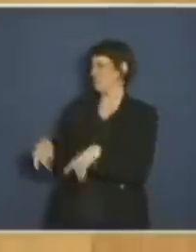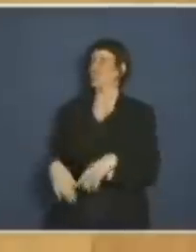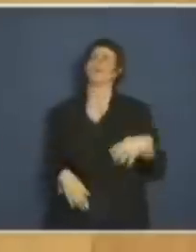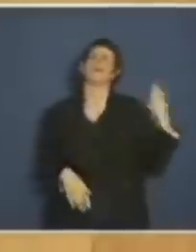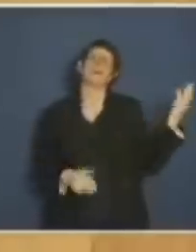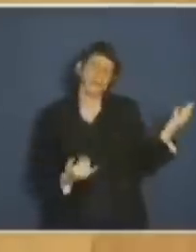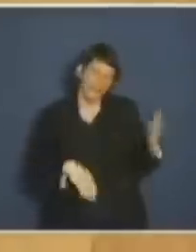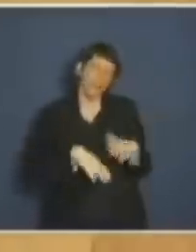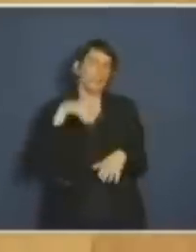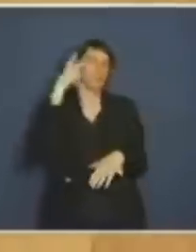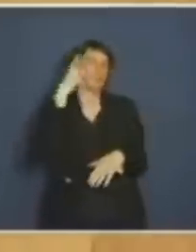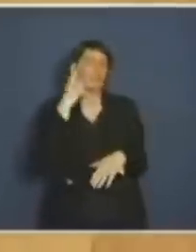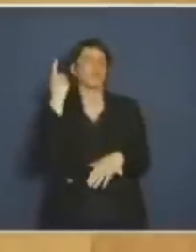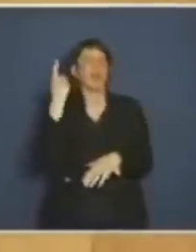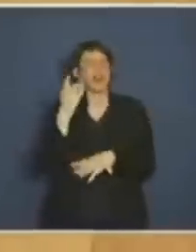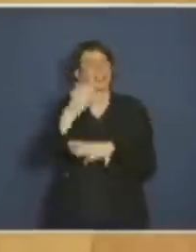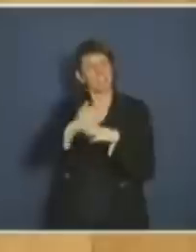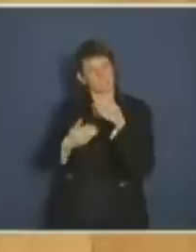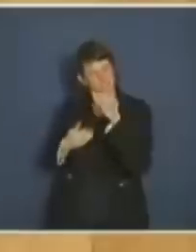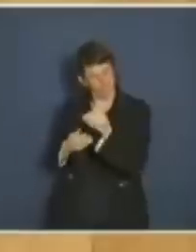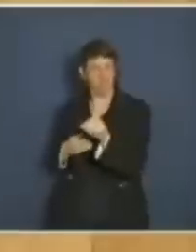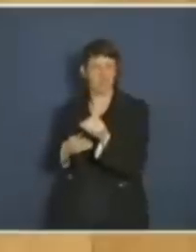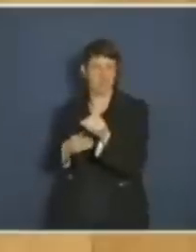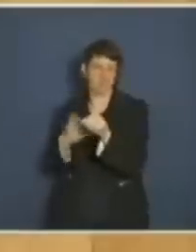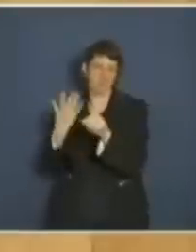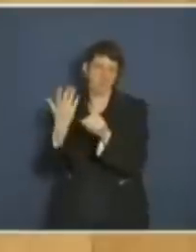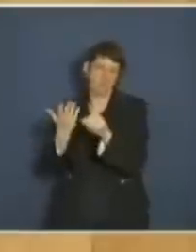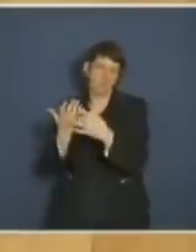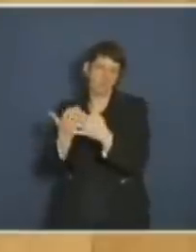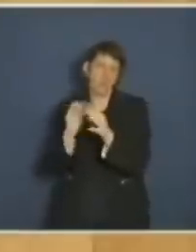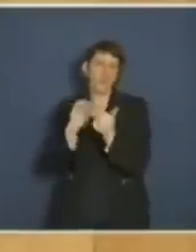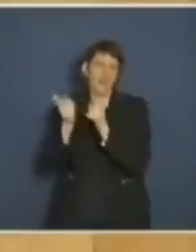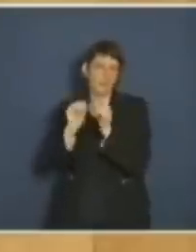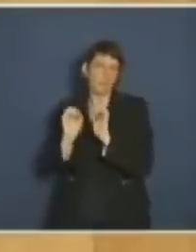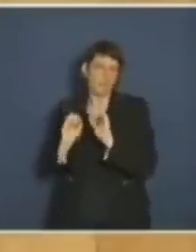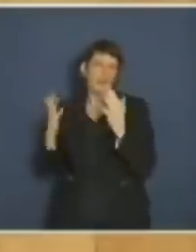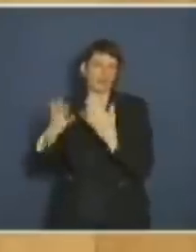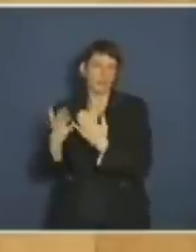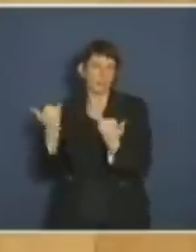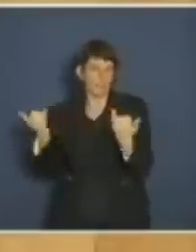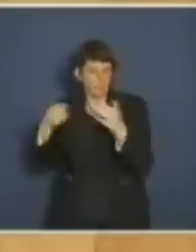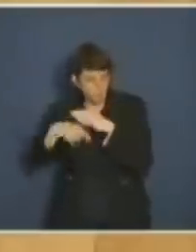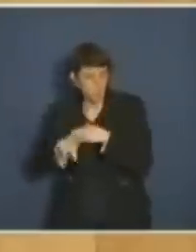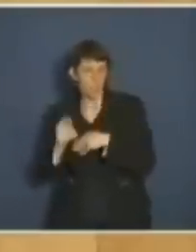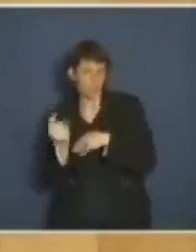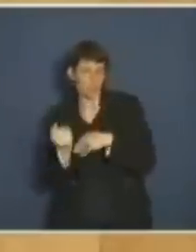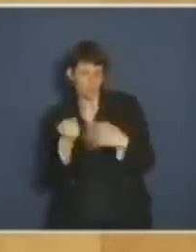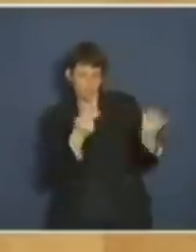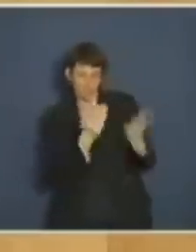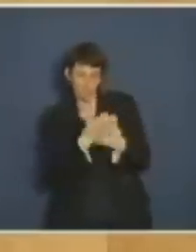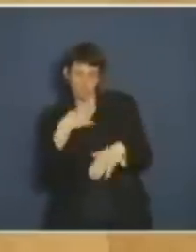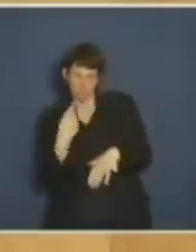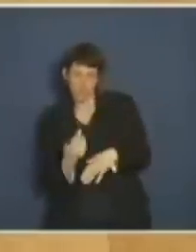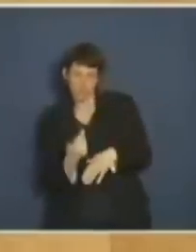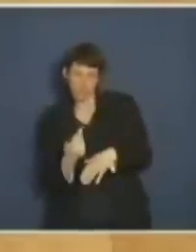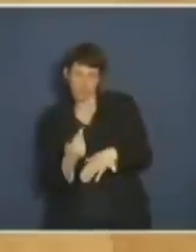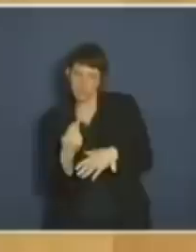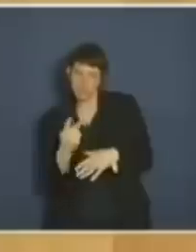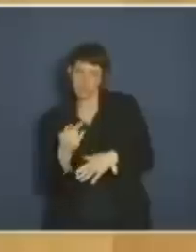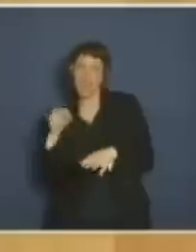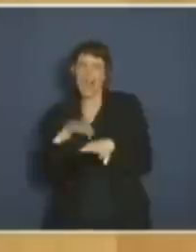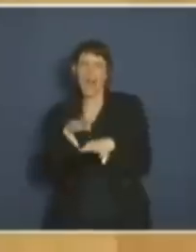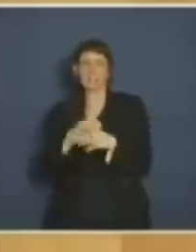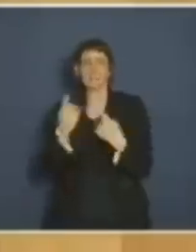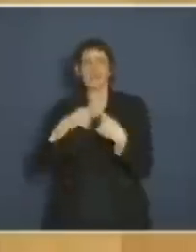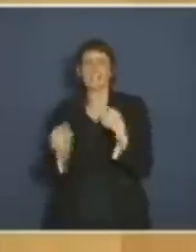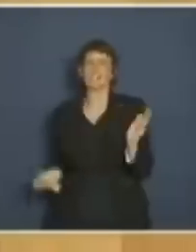sehr wohl. Aber ein Baustein von der Bekämpfung der Pandemie ist, wie Sie richtig gesagt haben, dass man die Arztpraxen